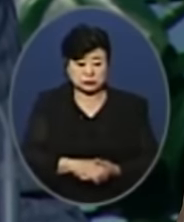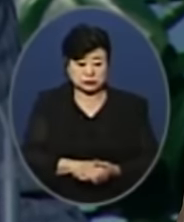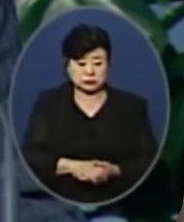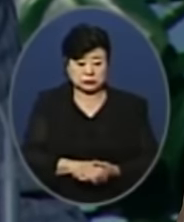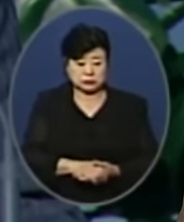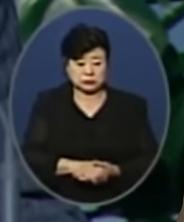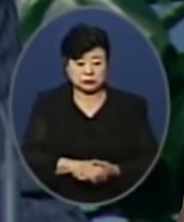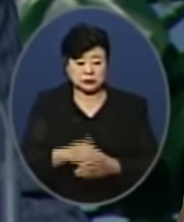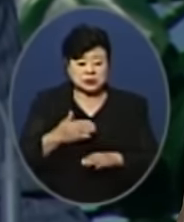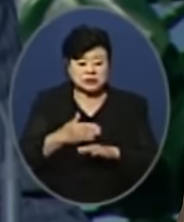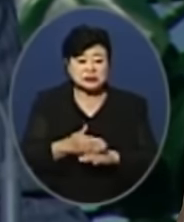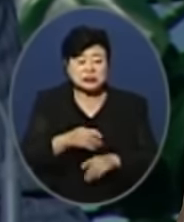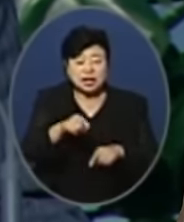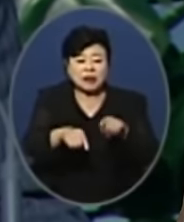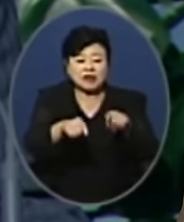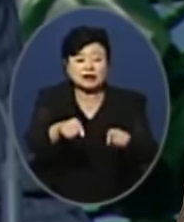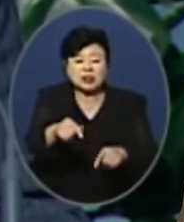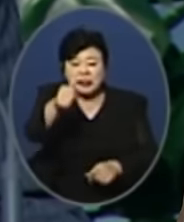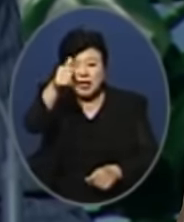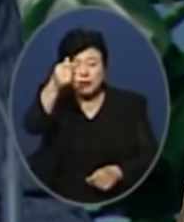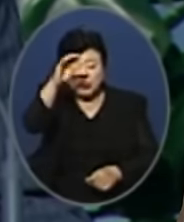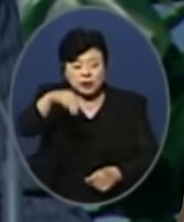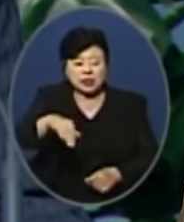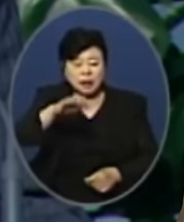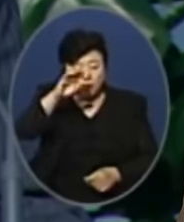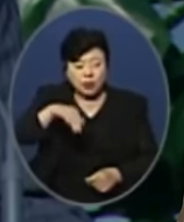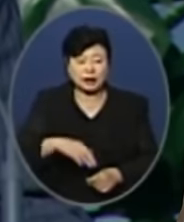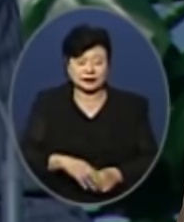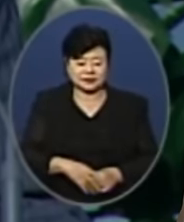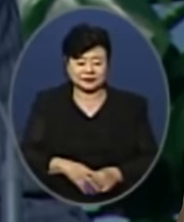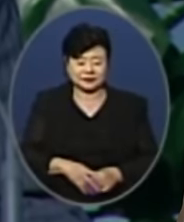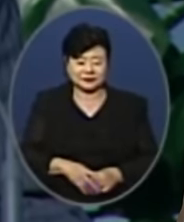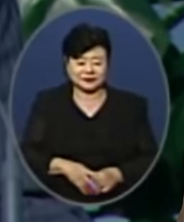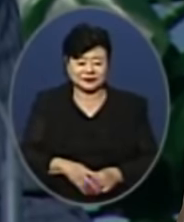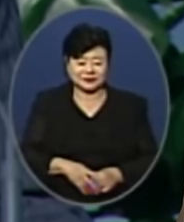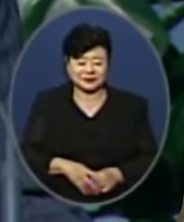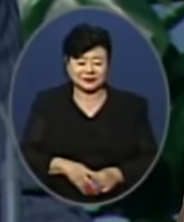그 다음 늦게 으슬렁으슬렁 남편이 오니까 이리 오세요, 이리 오시오.